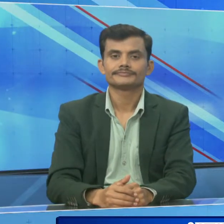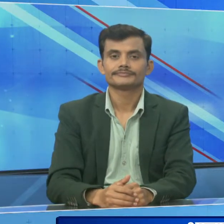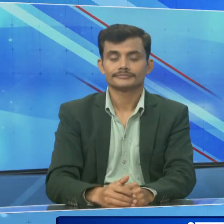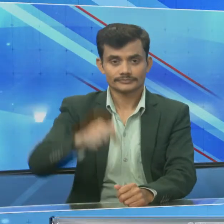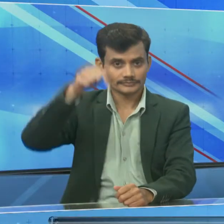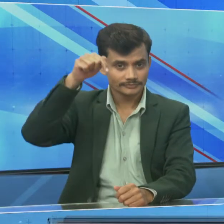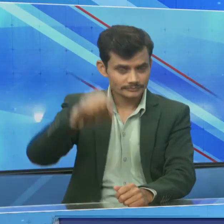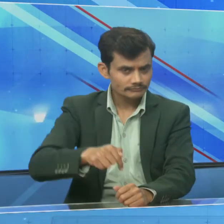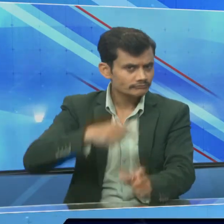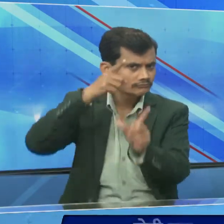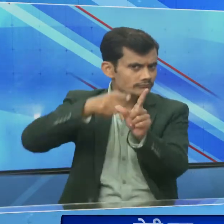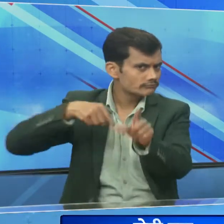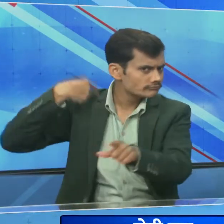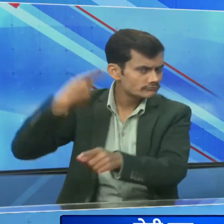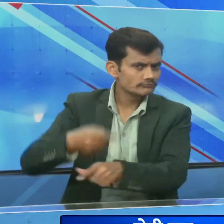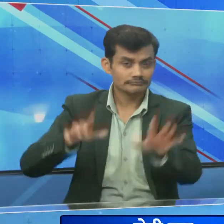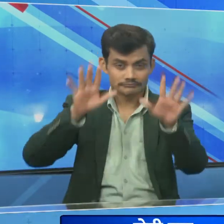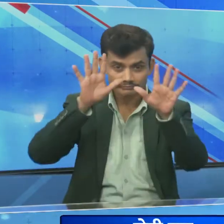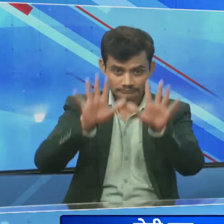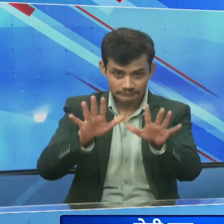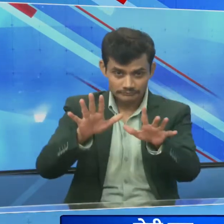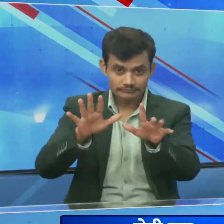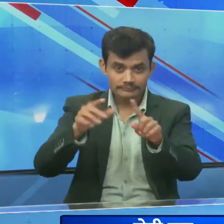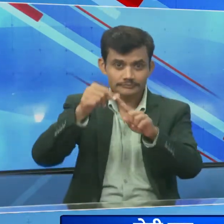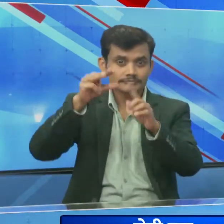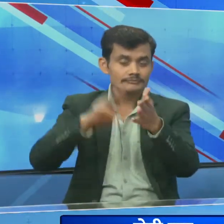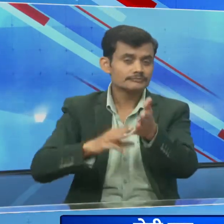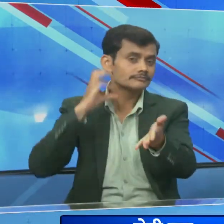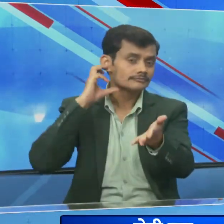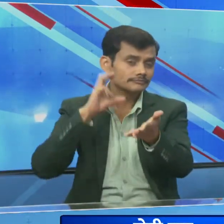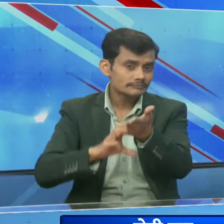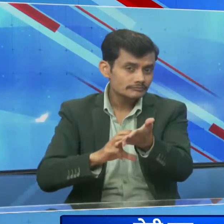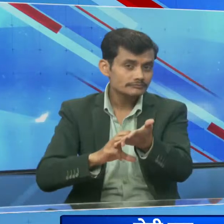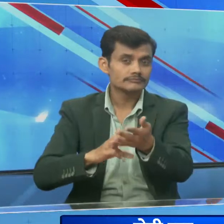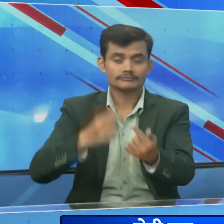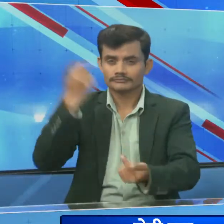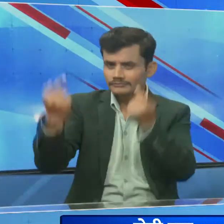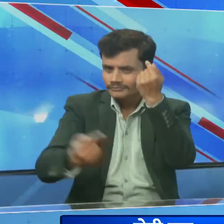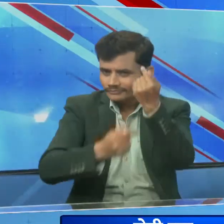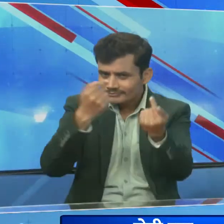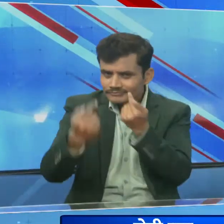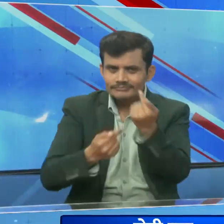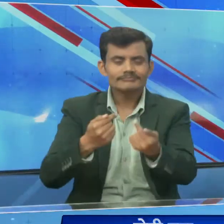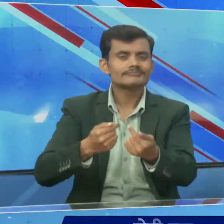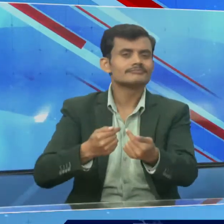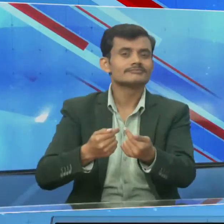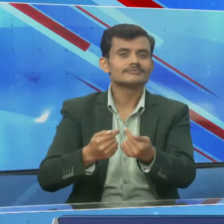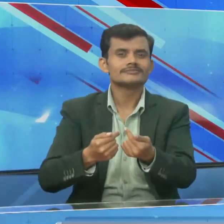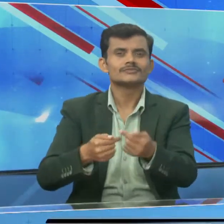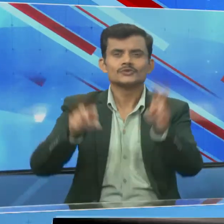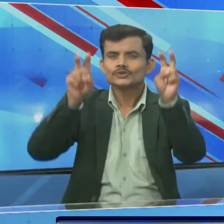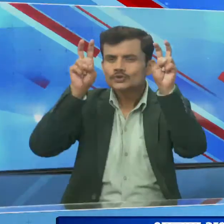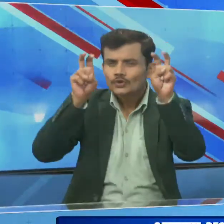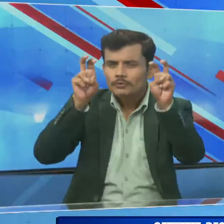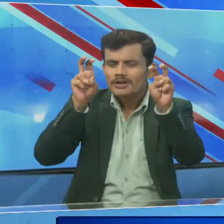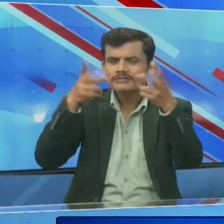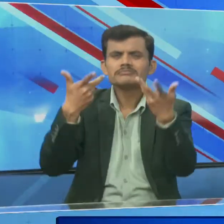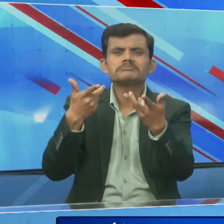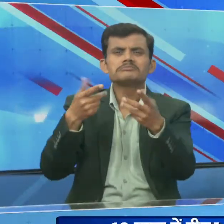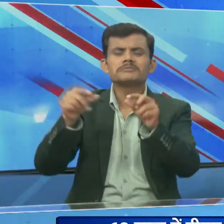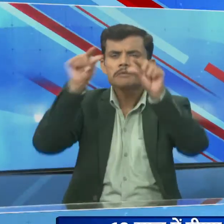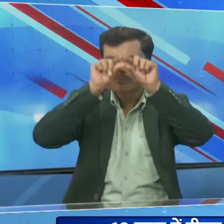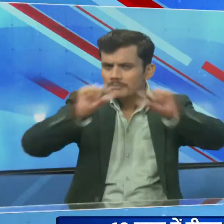आज 10 साल के अंदर मोदी जी ने राजनीति की परिभाषा, राजनीति